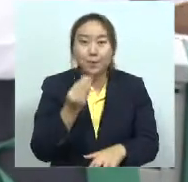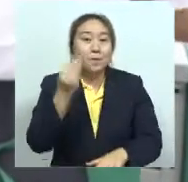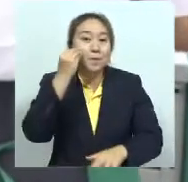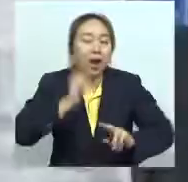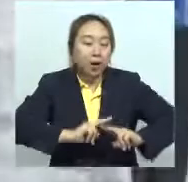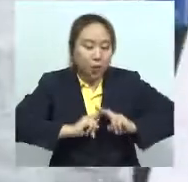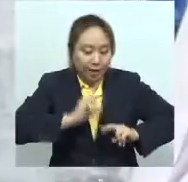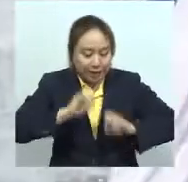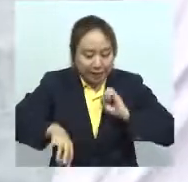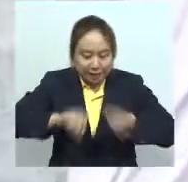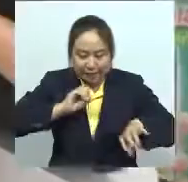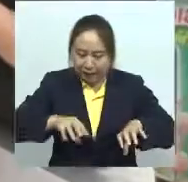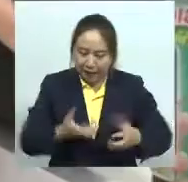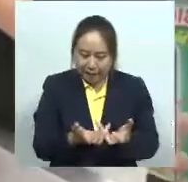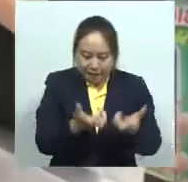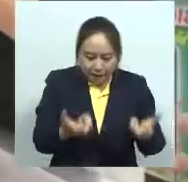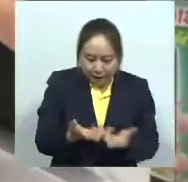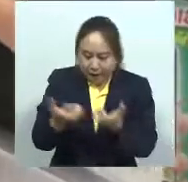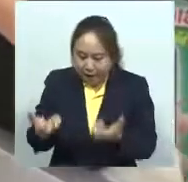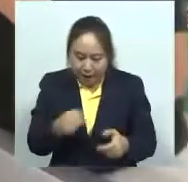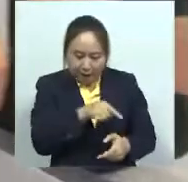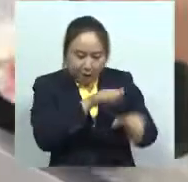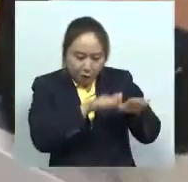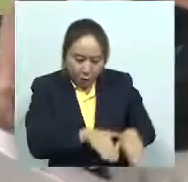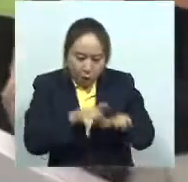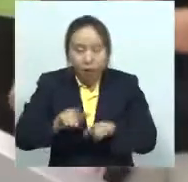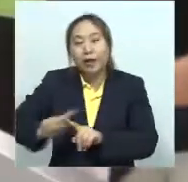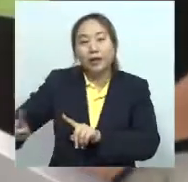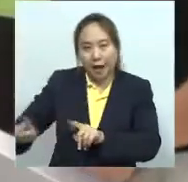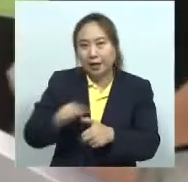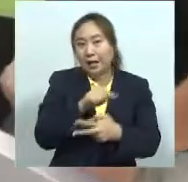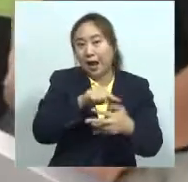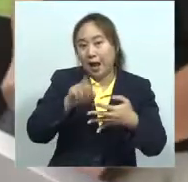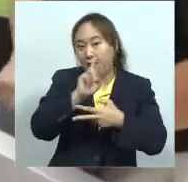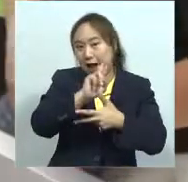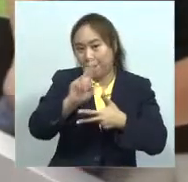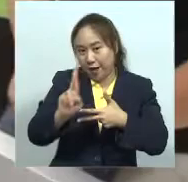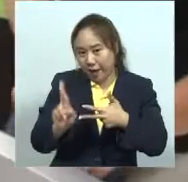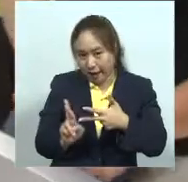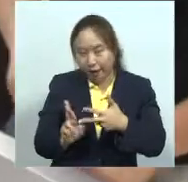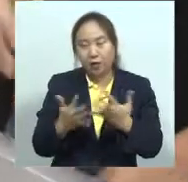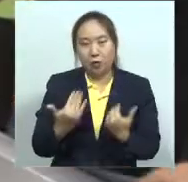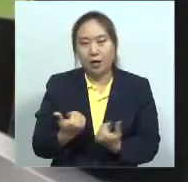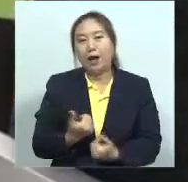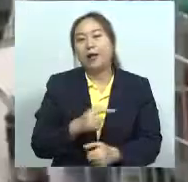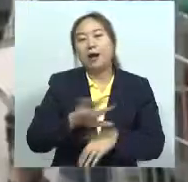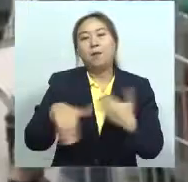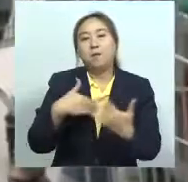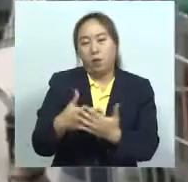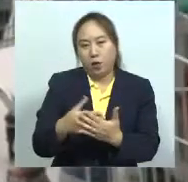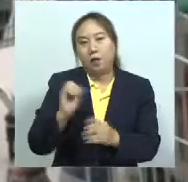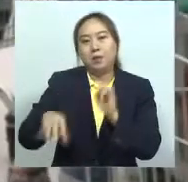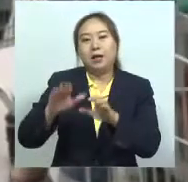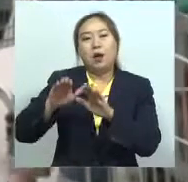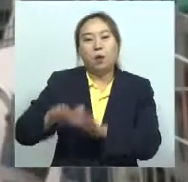ตามหลัก 3R เพื่อให้ขยะพลาสติกและขยะมูลฝอยหมดไปอย่างยั่งยืนค่ะตอนนี้ก็มีหลายหน่วยงานมี